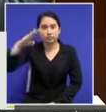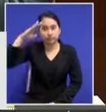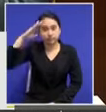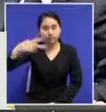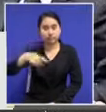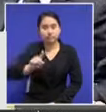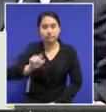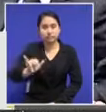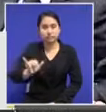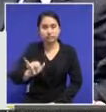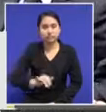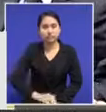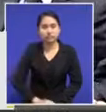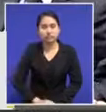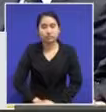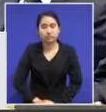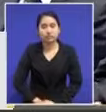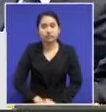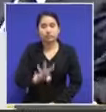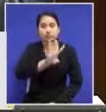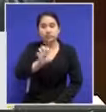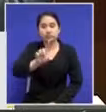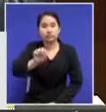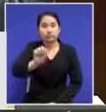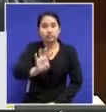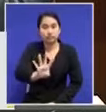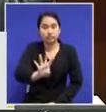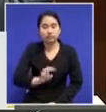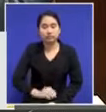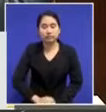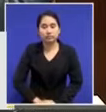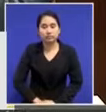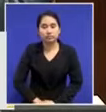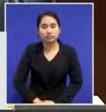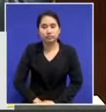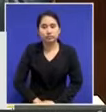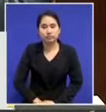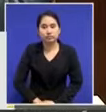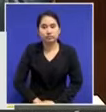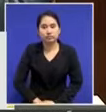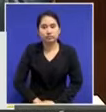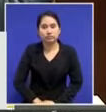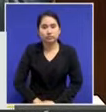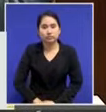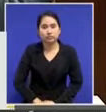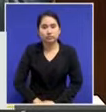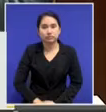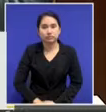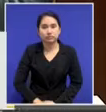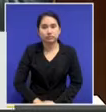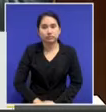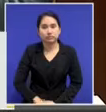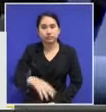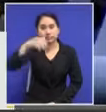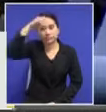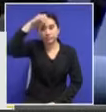อกประยุทธ์จันทร์โอชาครับ 424นางมาลาสีขจรเรืองโลด นายธน